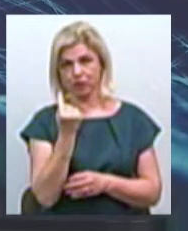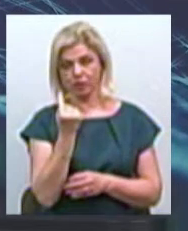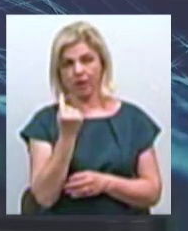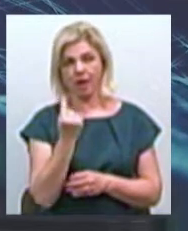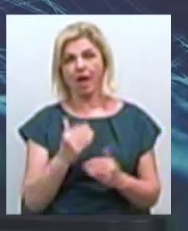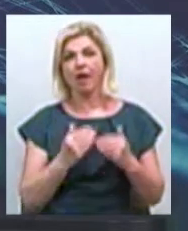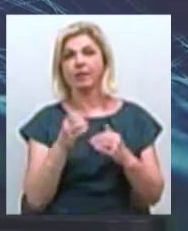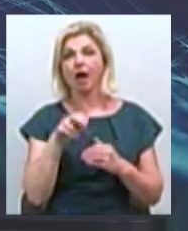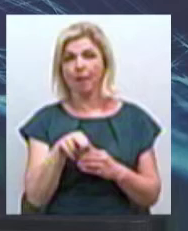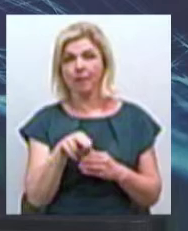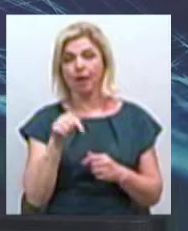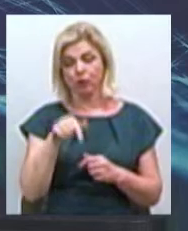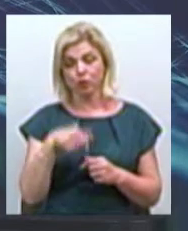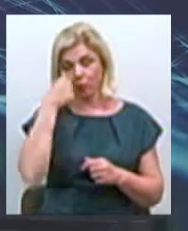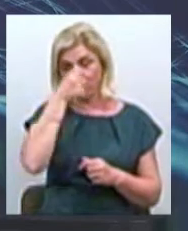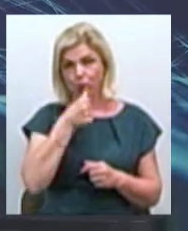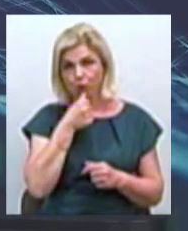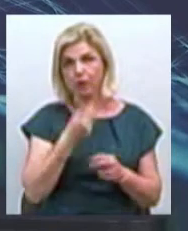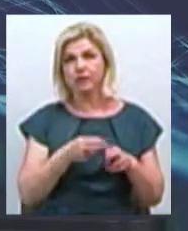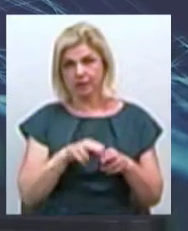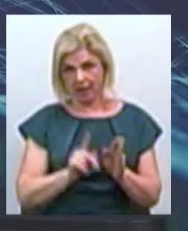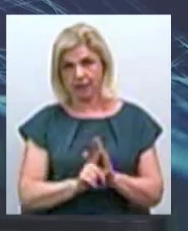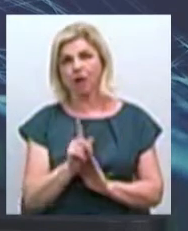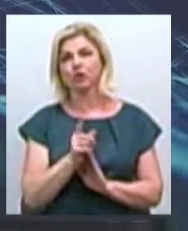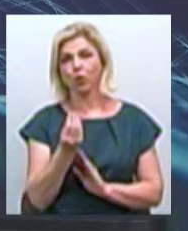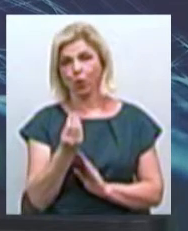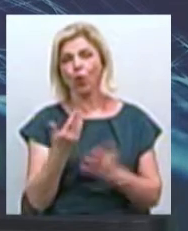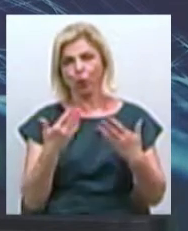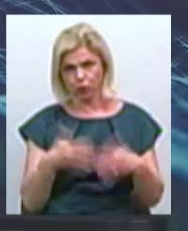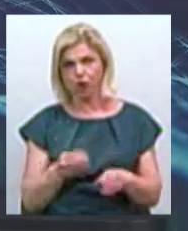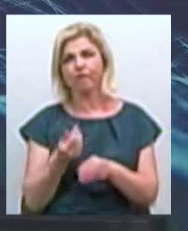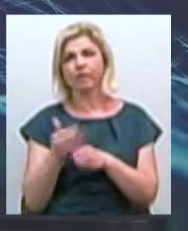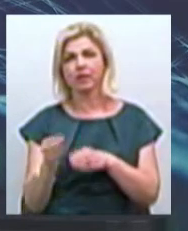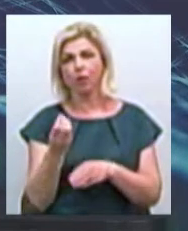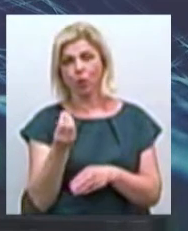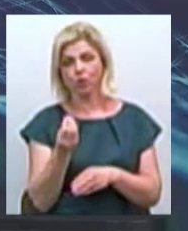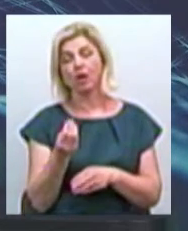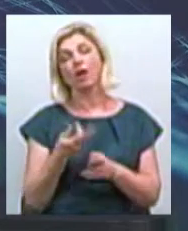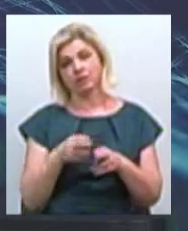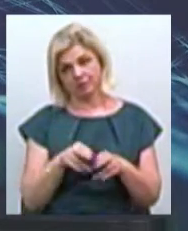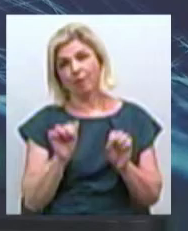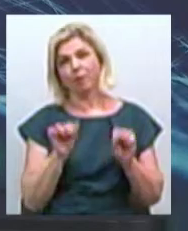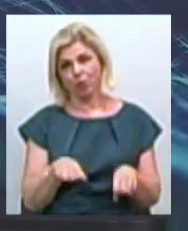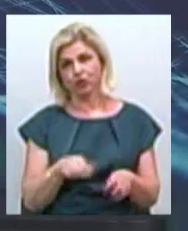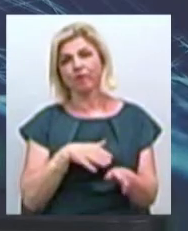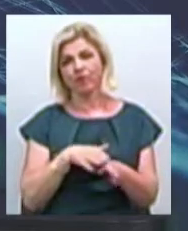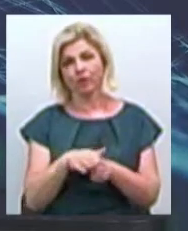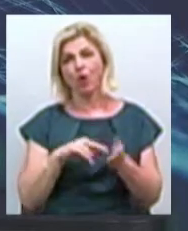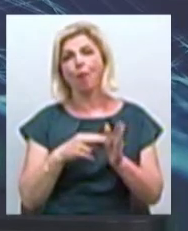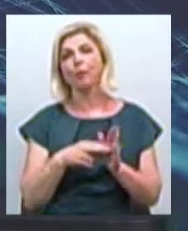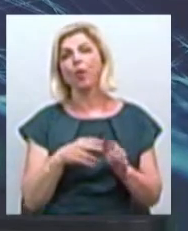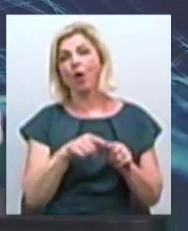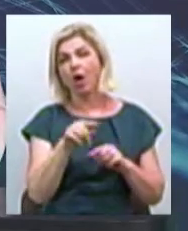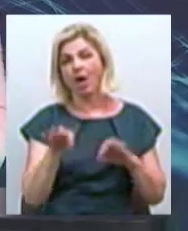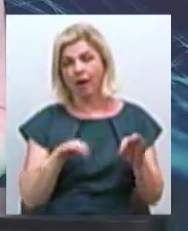в першому етапі. В цьому році це вже на початку року вже виділені кошти, що дозволяє реалізовувати проєкт протягом